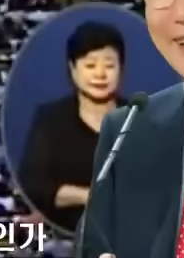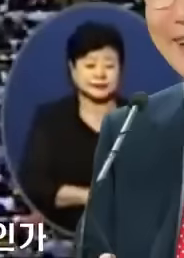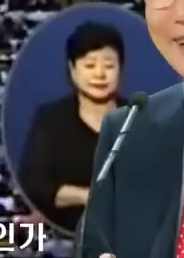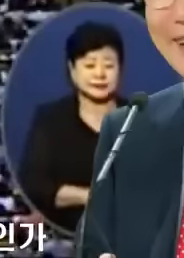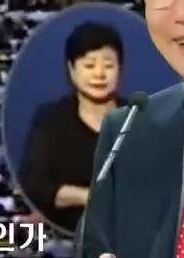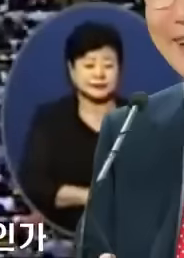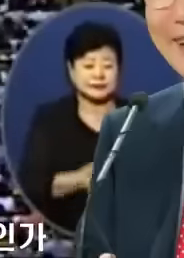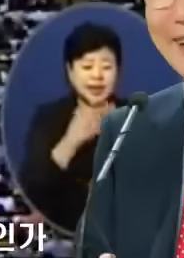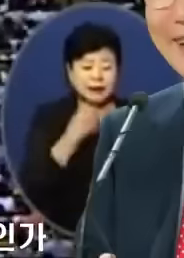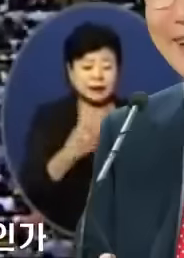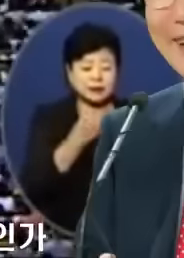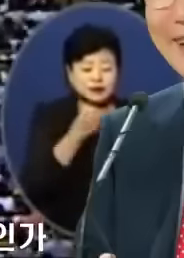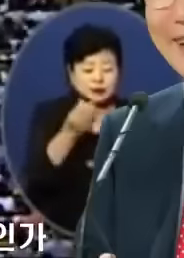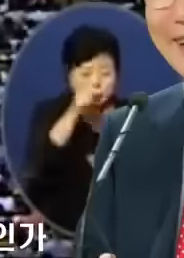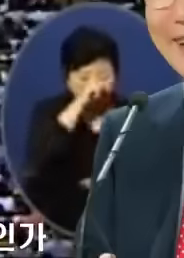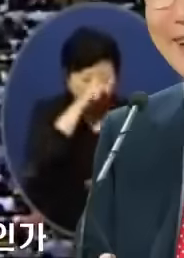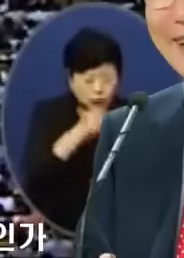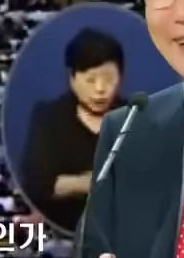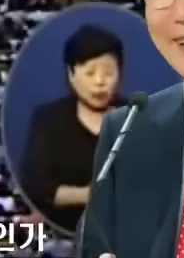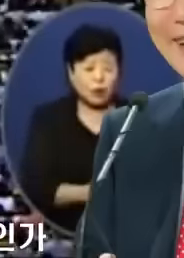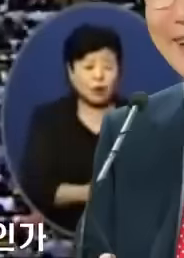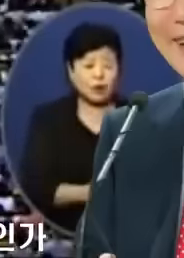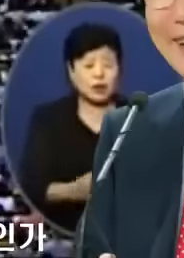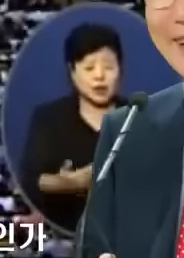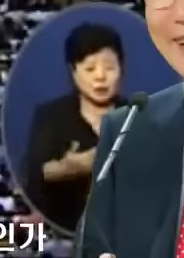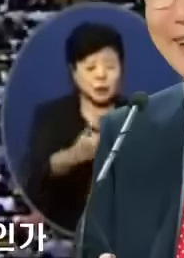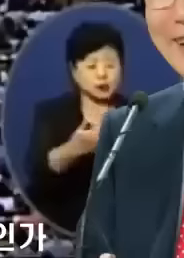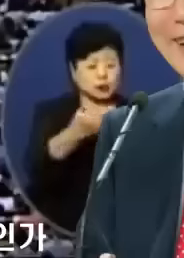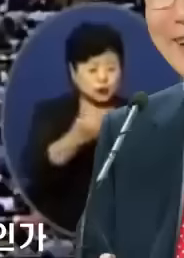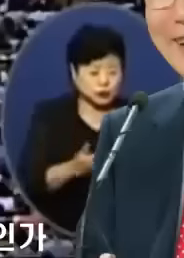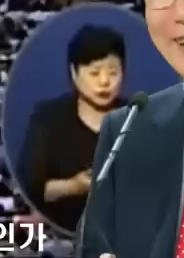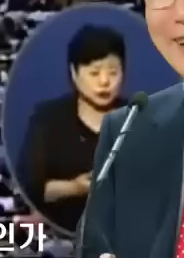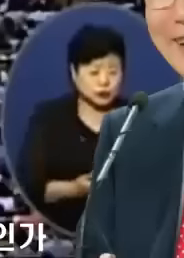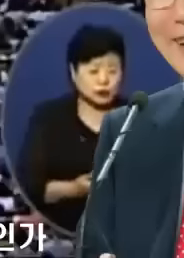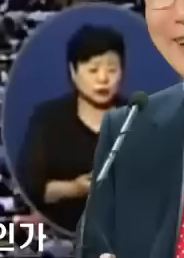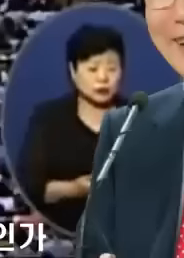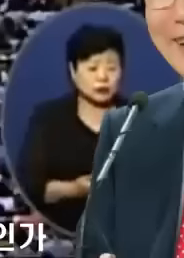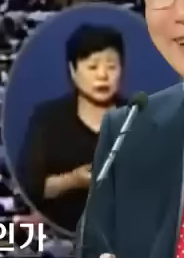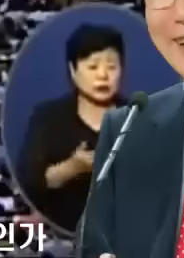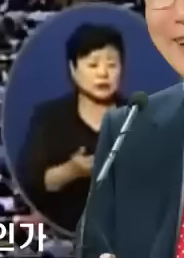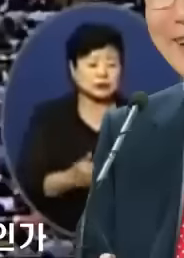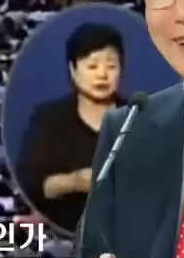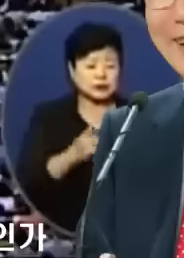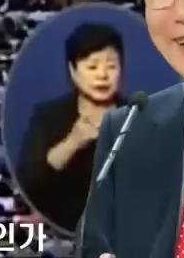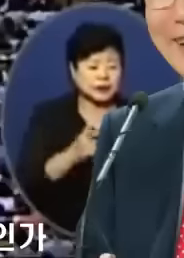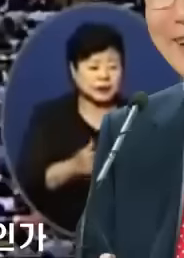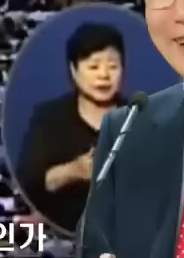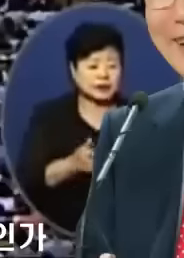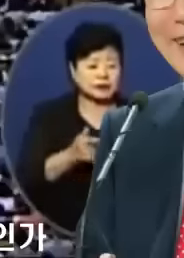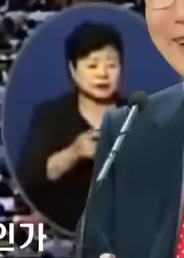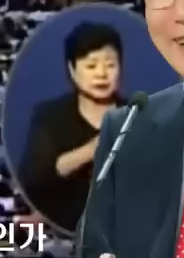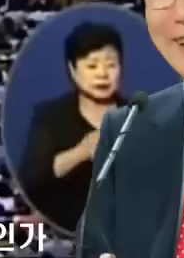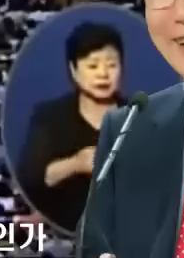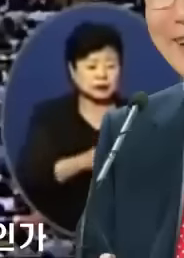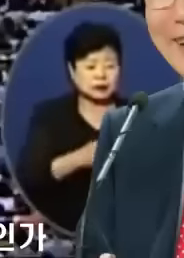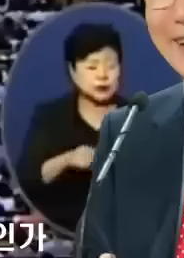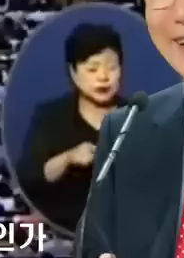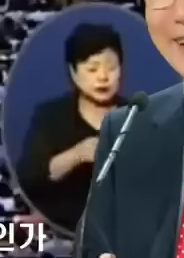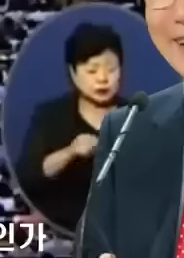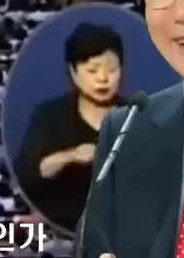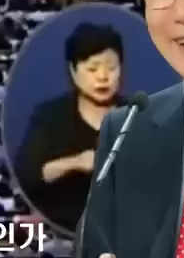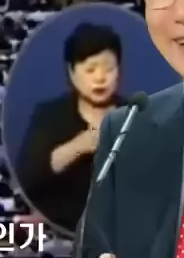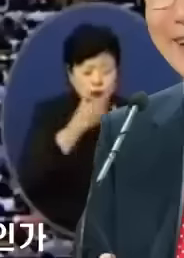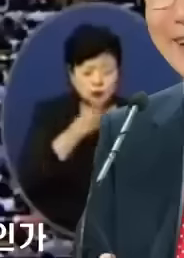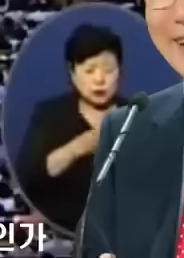것입니다. 아브라함의 복과 형통의 면역을 주심으로 어떤 곳에 갔다 나와도 그리스도께서 우리를 위하여 저주를 받은 바 되사